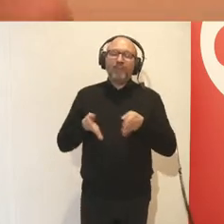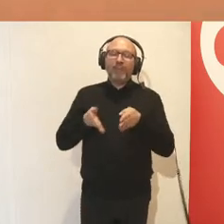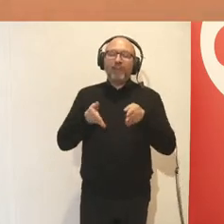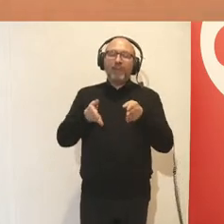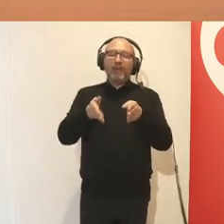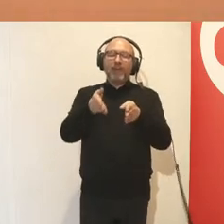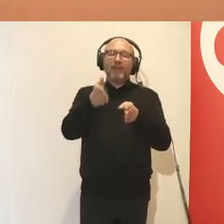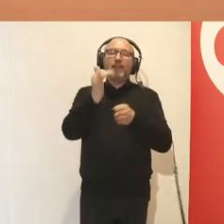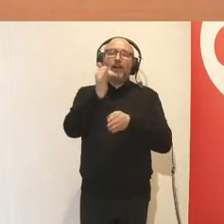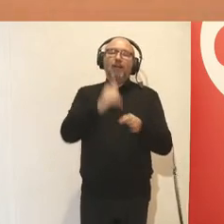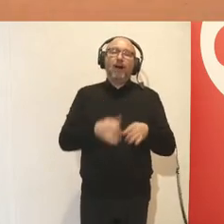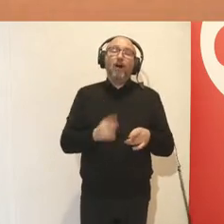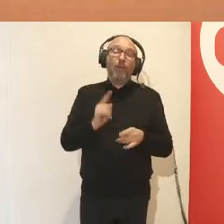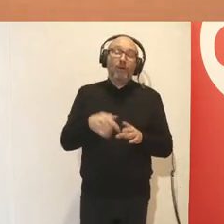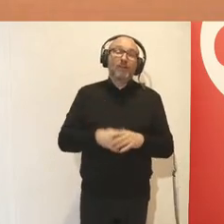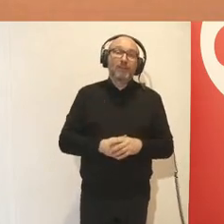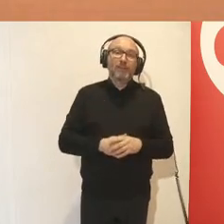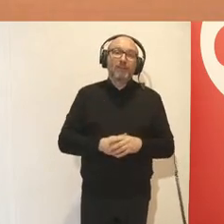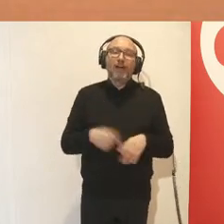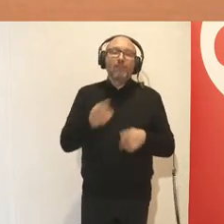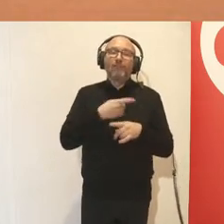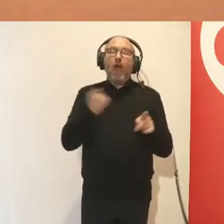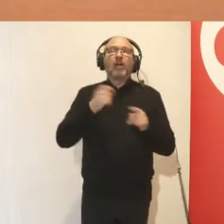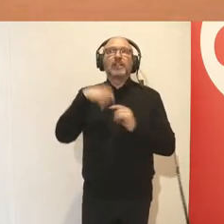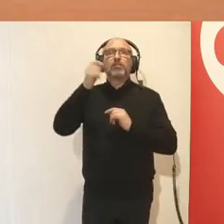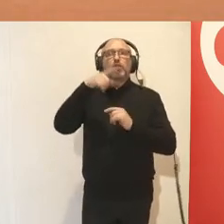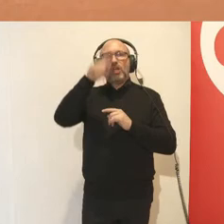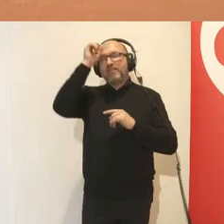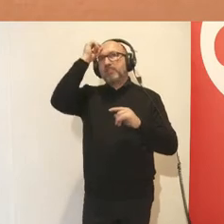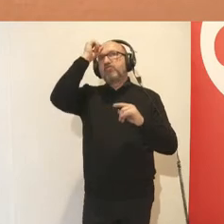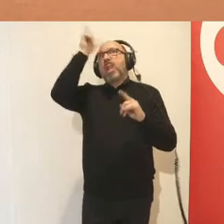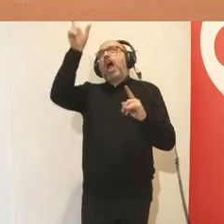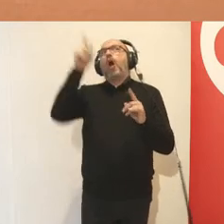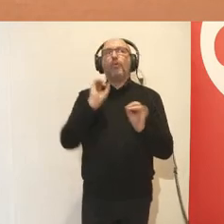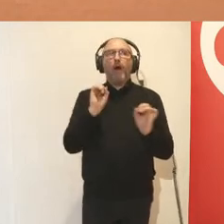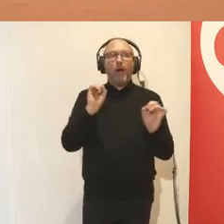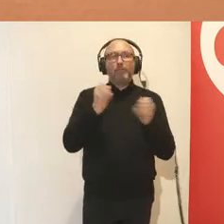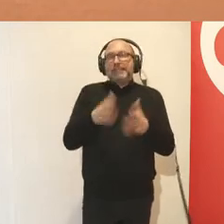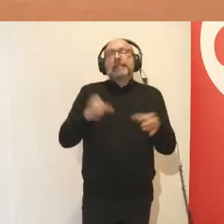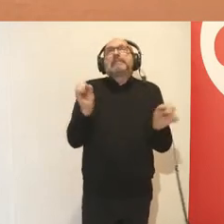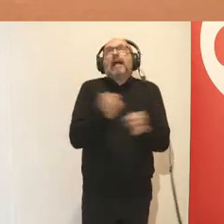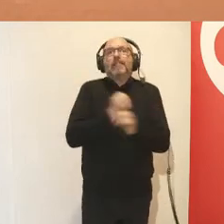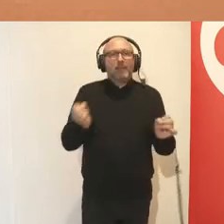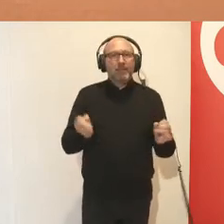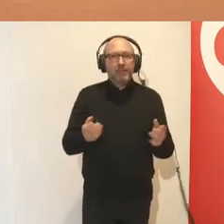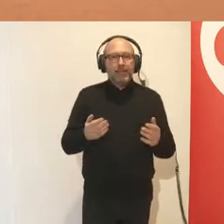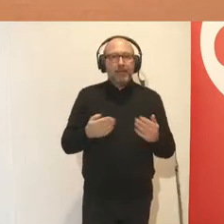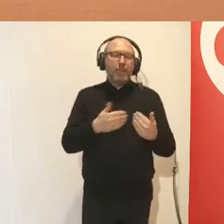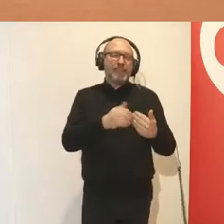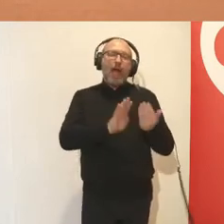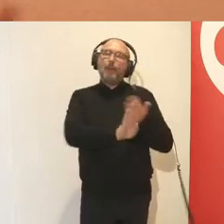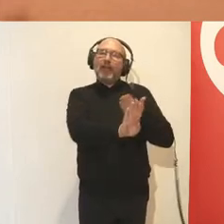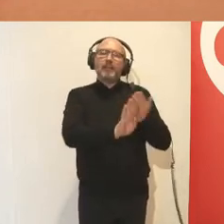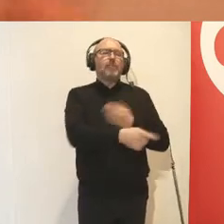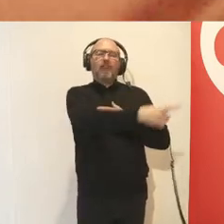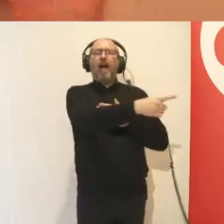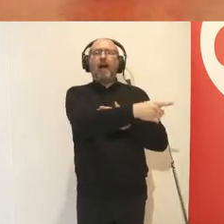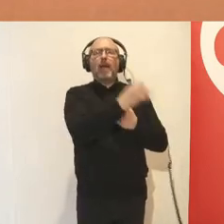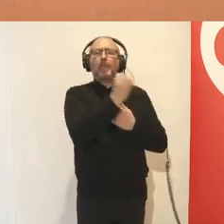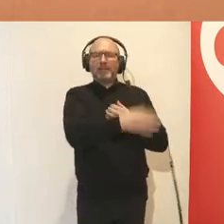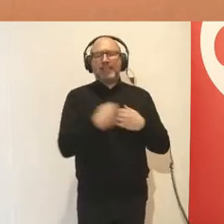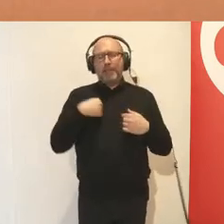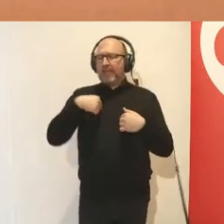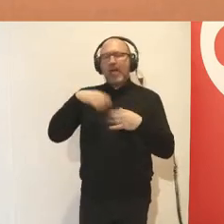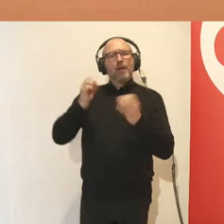die schlaue reaktion wo das nicht passieren kann man beim grenzt sich ja immer so bestimmt von anderen ländern ab in